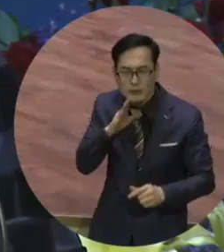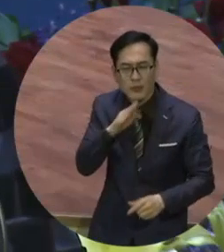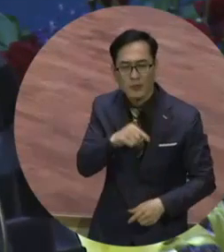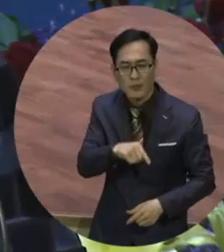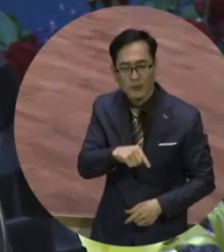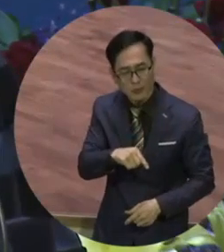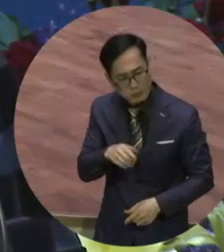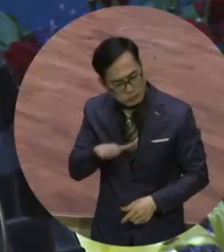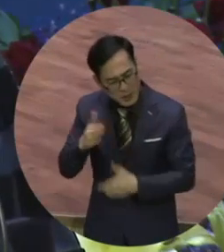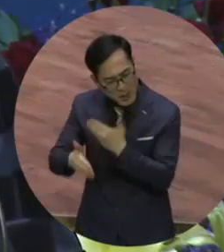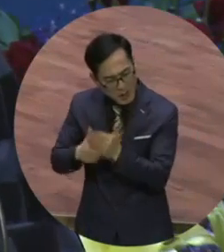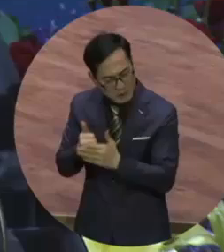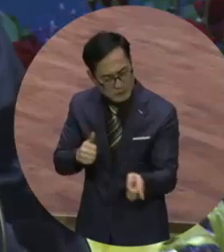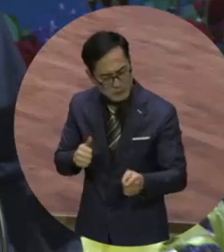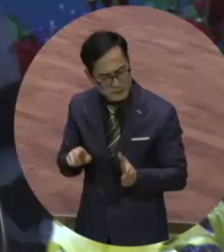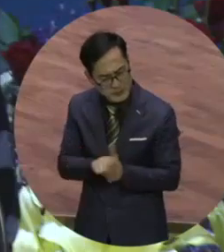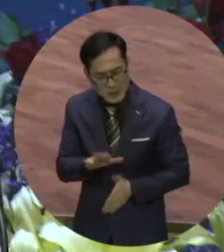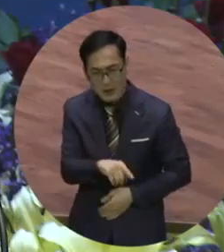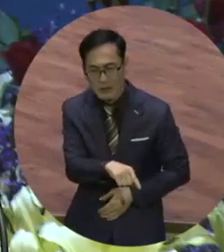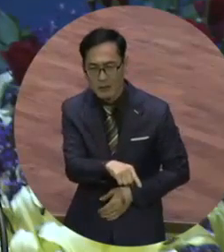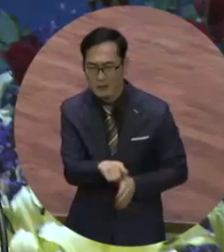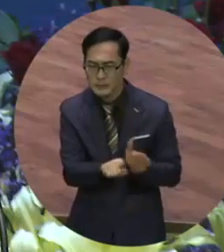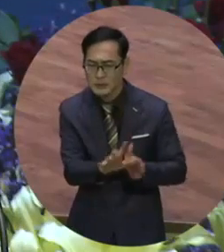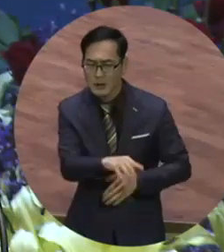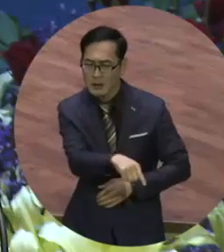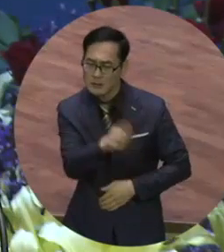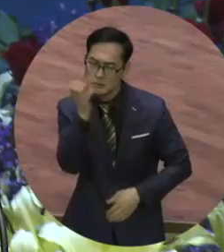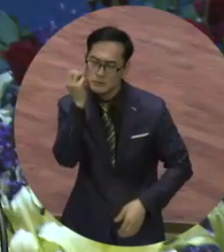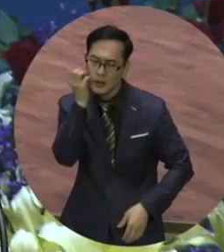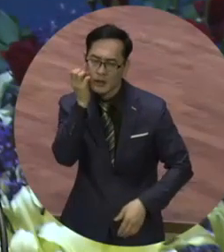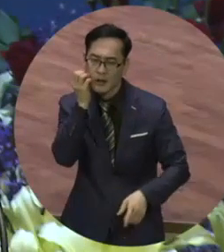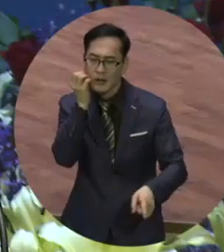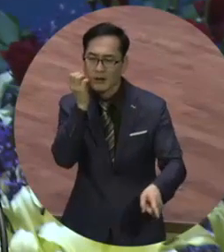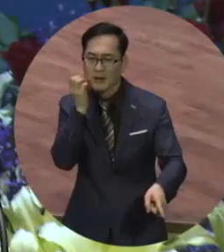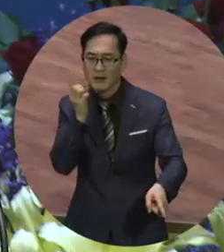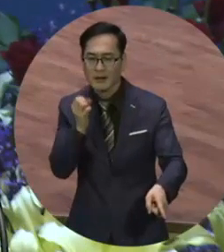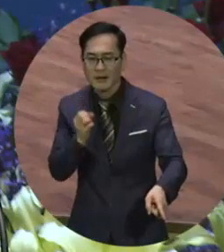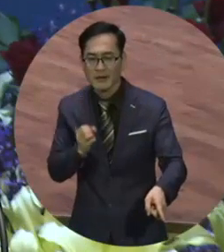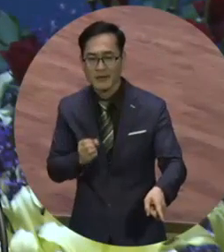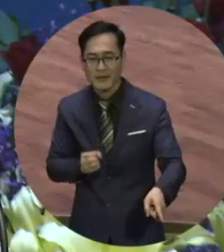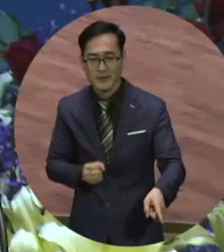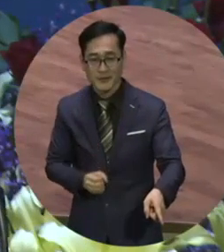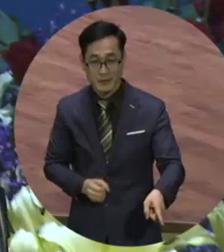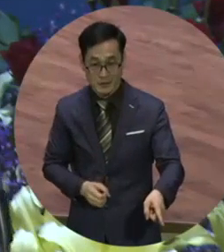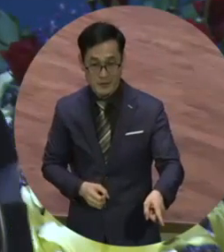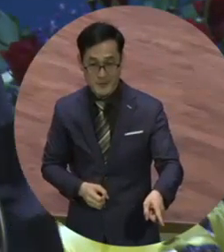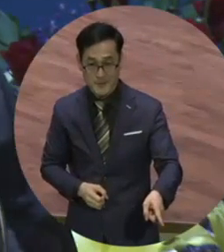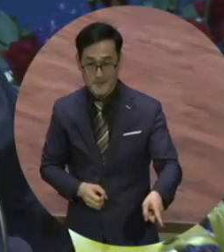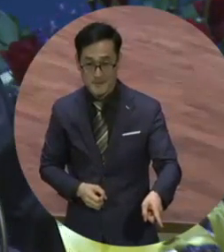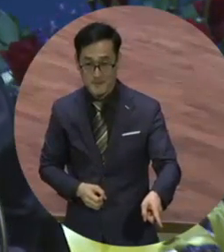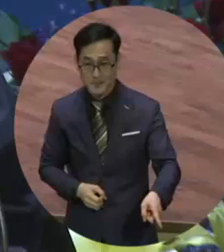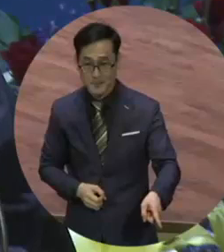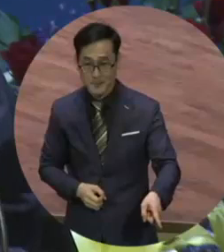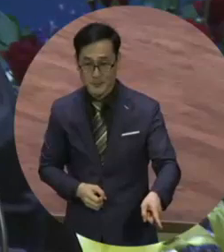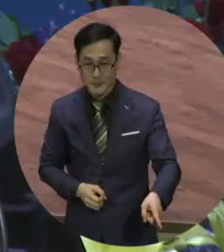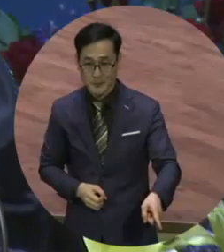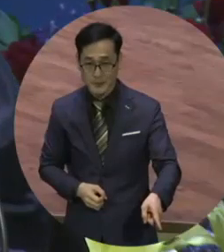하나님의 진노 아래에 있는 인간은 이런 놀라운 창조의 모습을